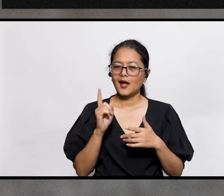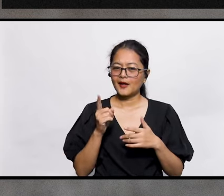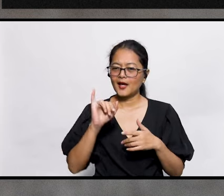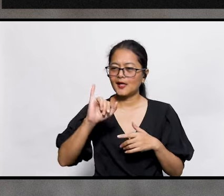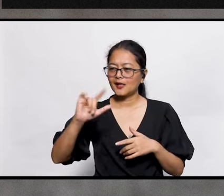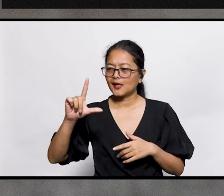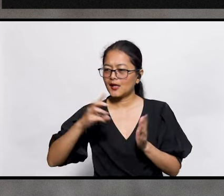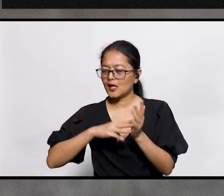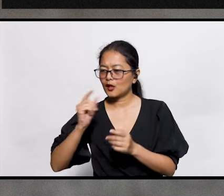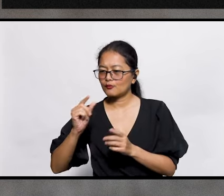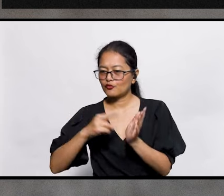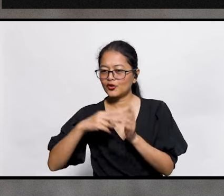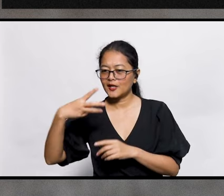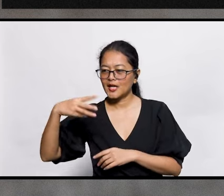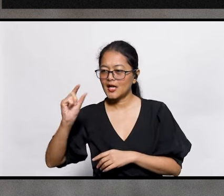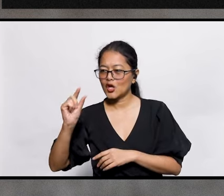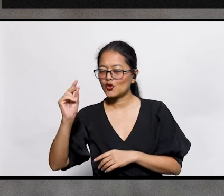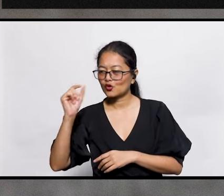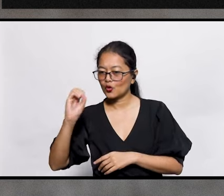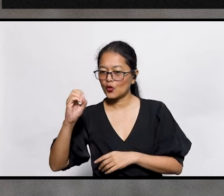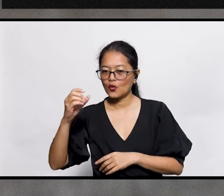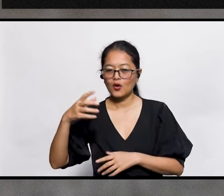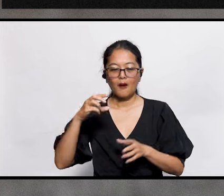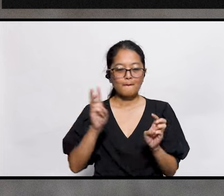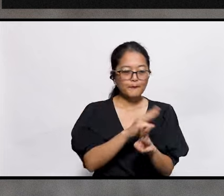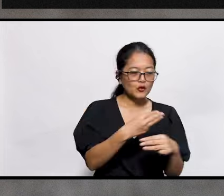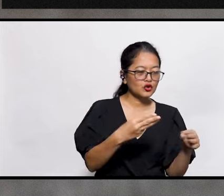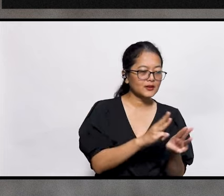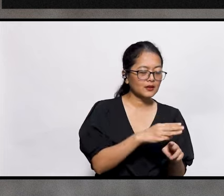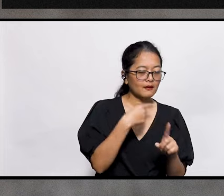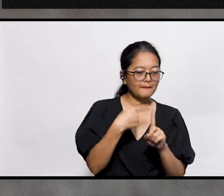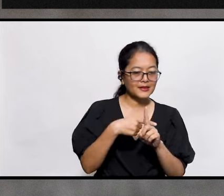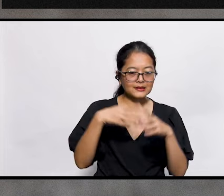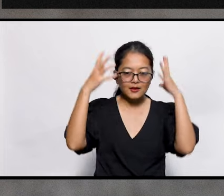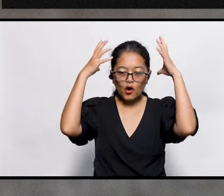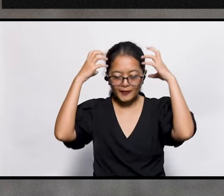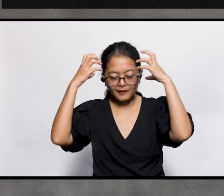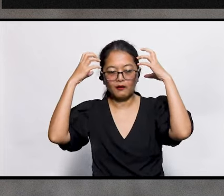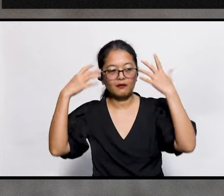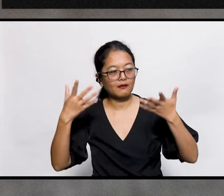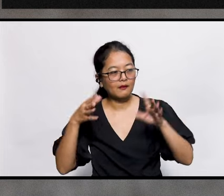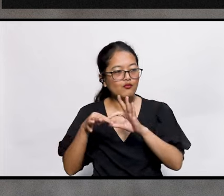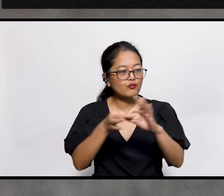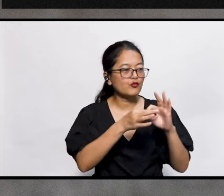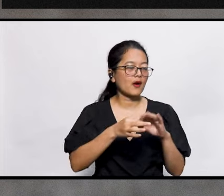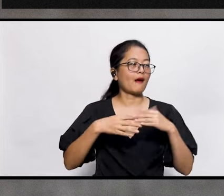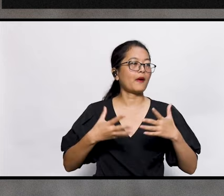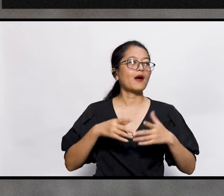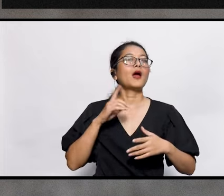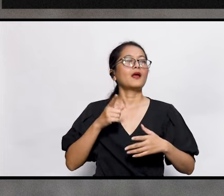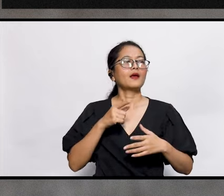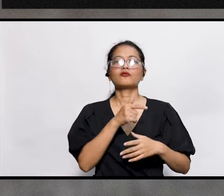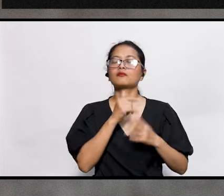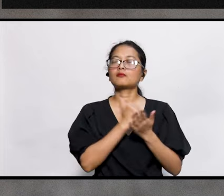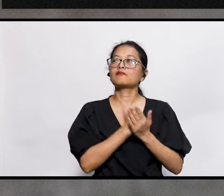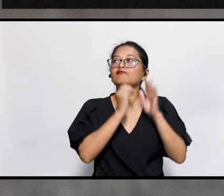neuro yang tahu Brain and music otak dan music itu karena music ini luar biasa music